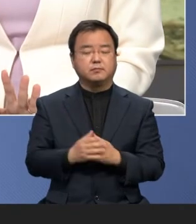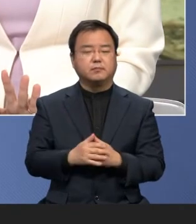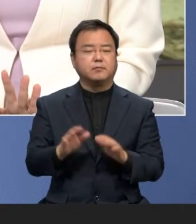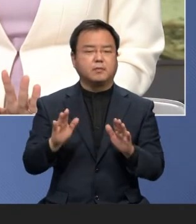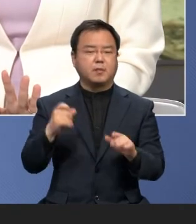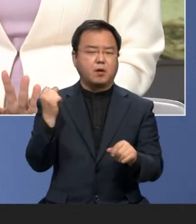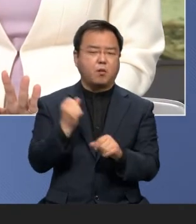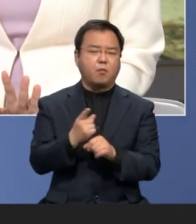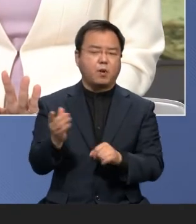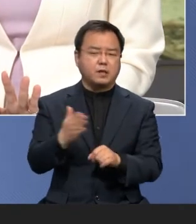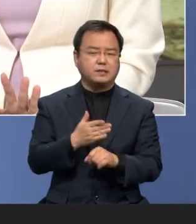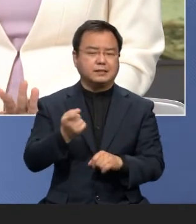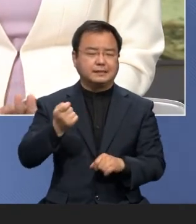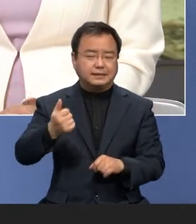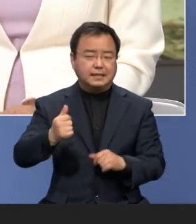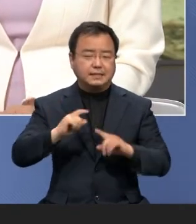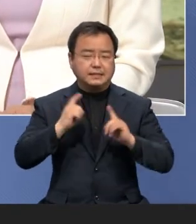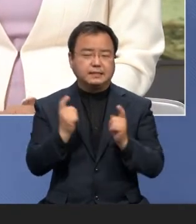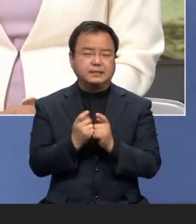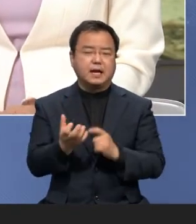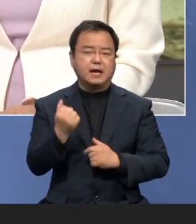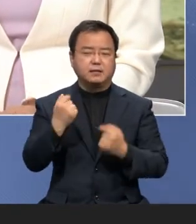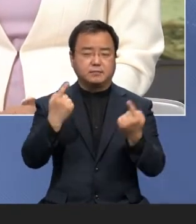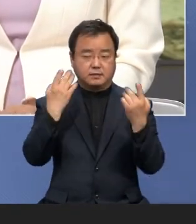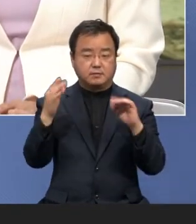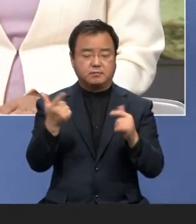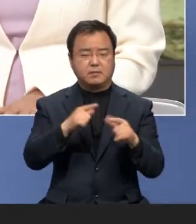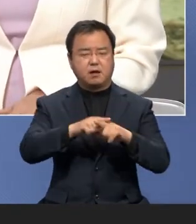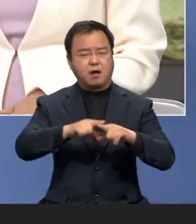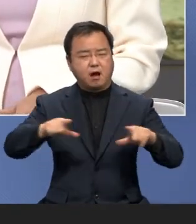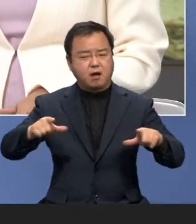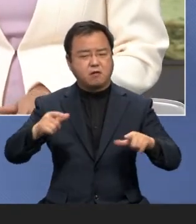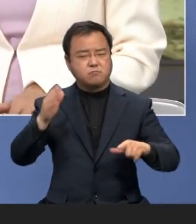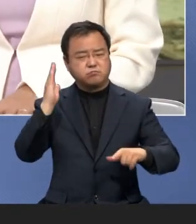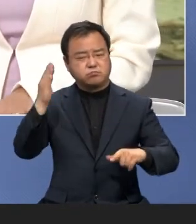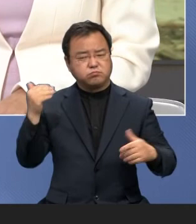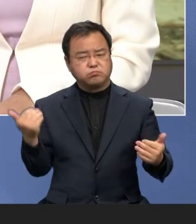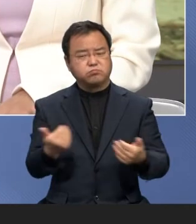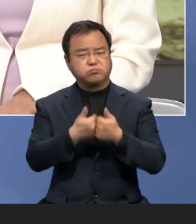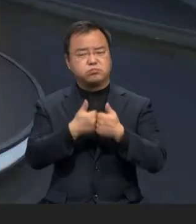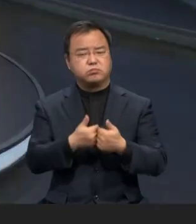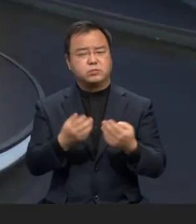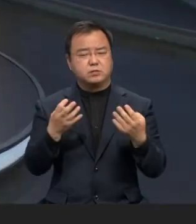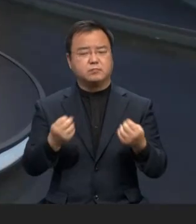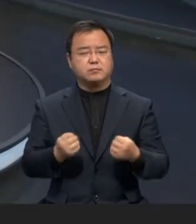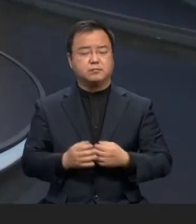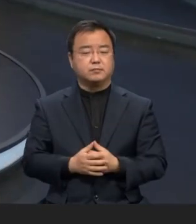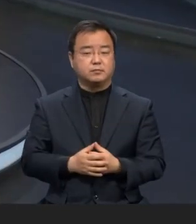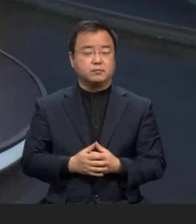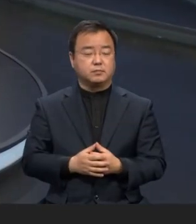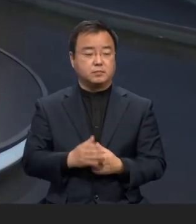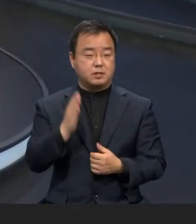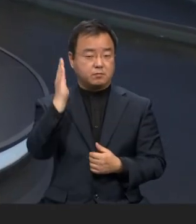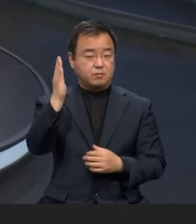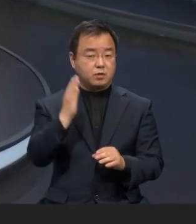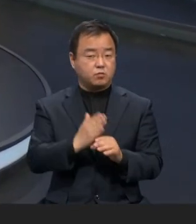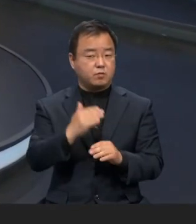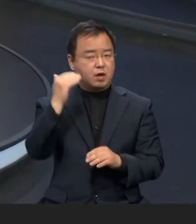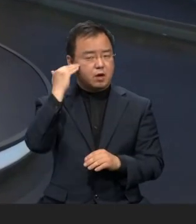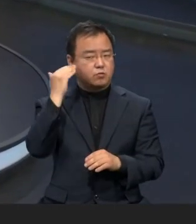벌써부터 군소사립대학을 중심으로 형평성 논란이 일면서 반발이 많다고 합니다. 네, 말씀 중에 우리나라 대학